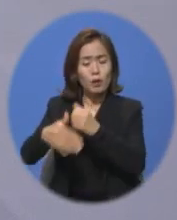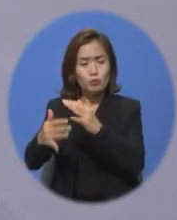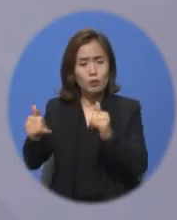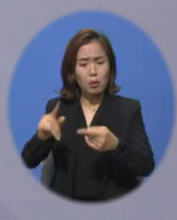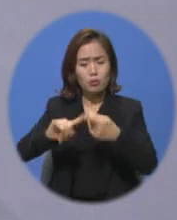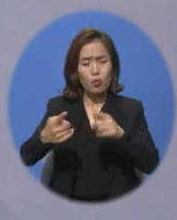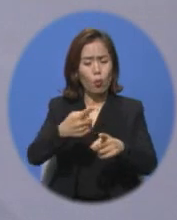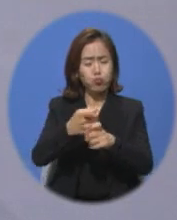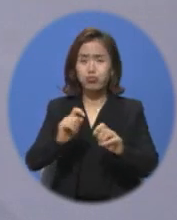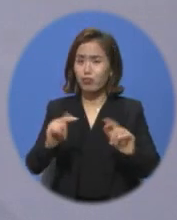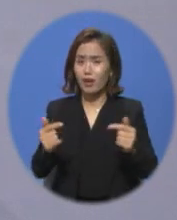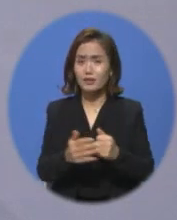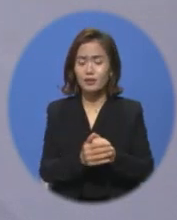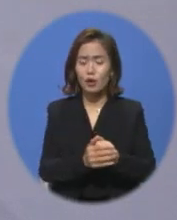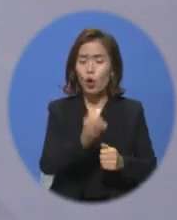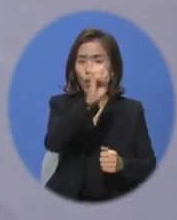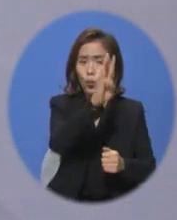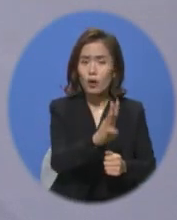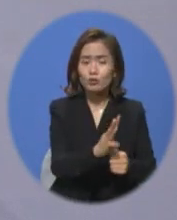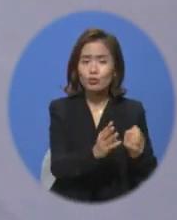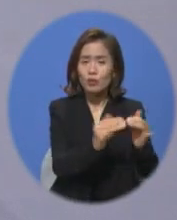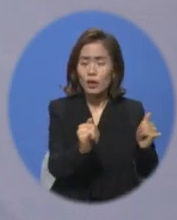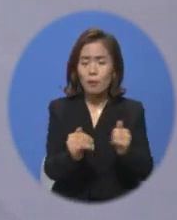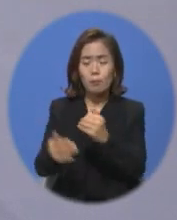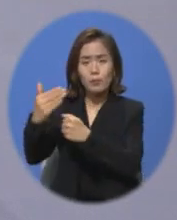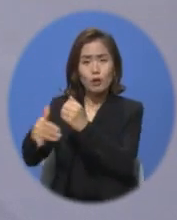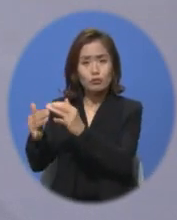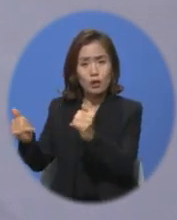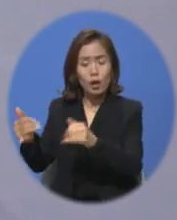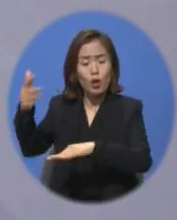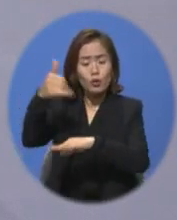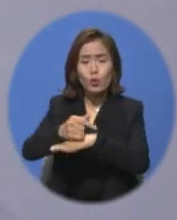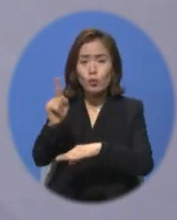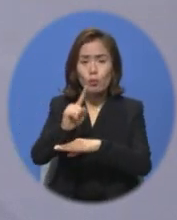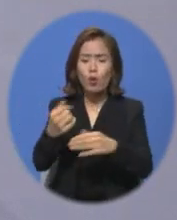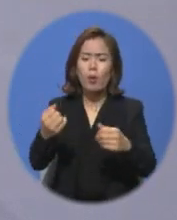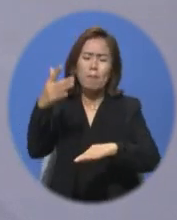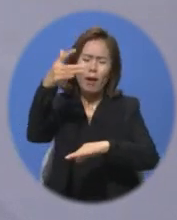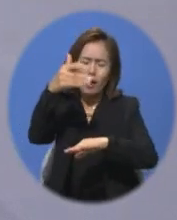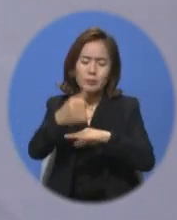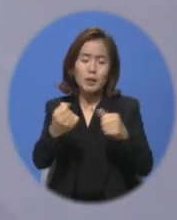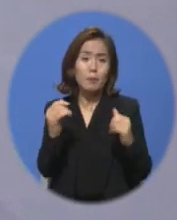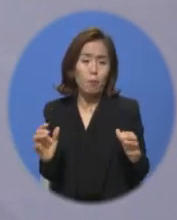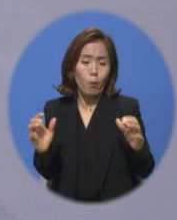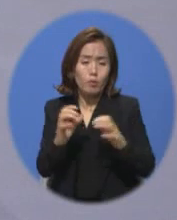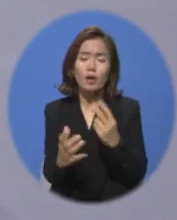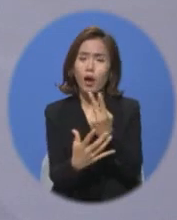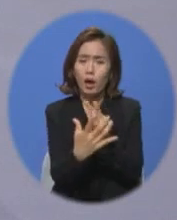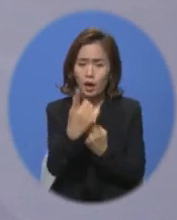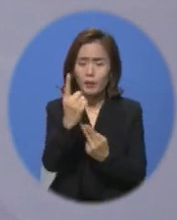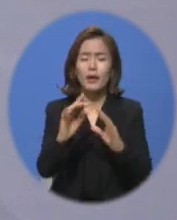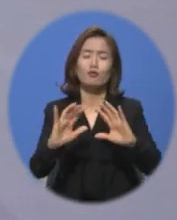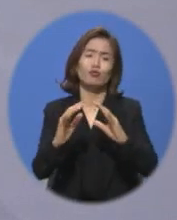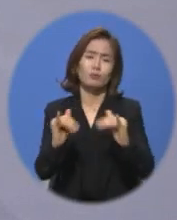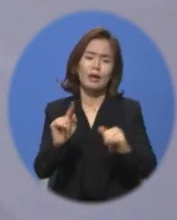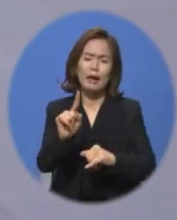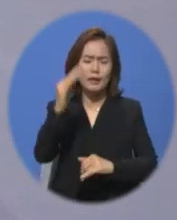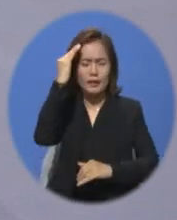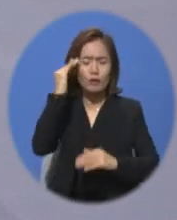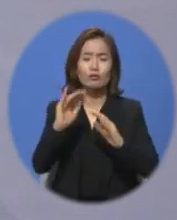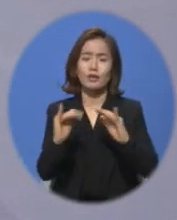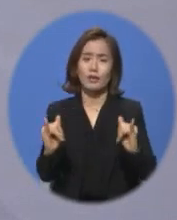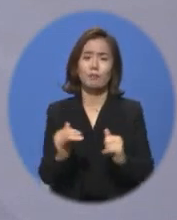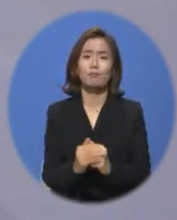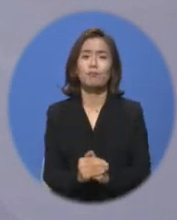광주사람들과대구사람들의대결이아닙니다. 대구와광주의사람들은하나의 민족이며하나의국가로서, 궁극적으로는화합을